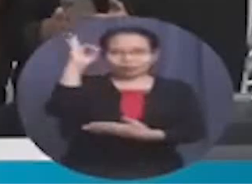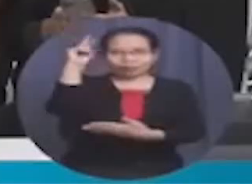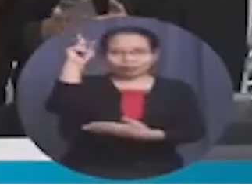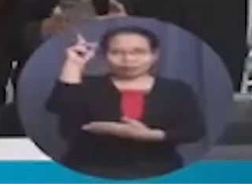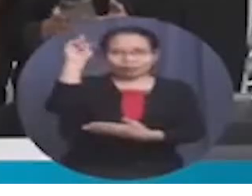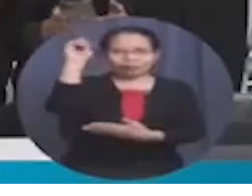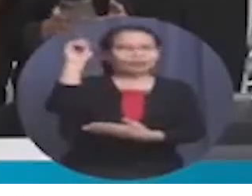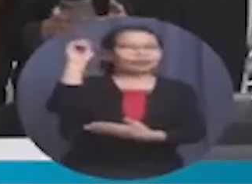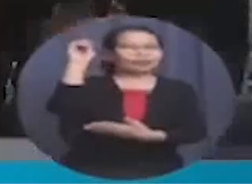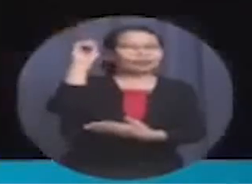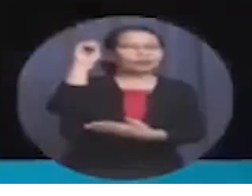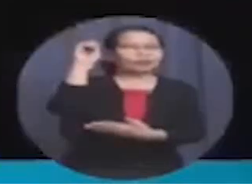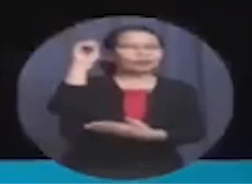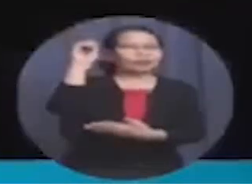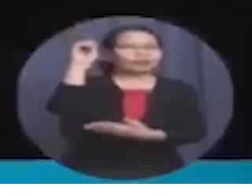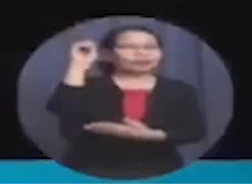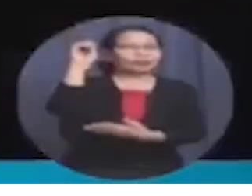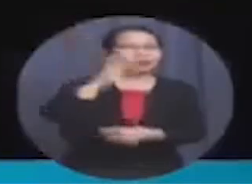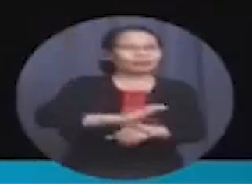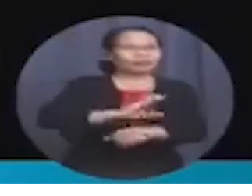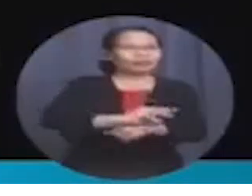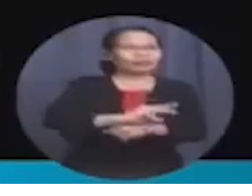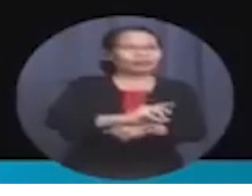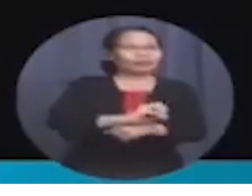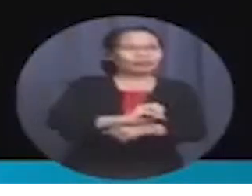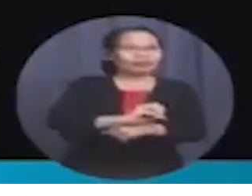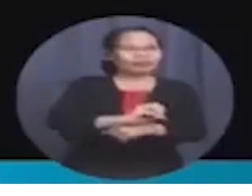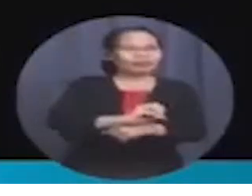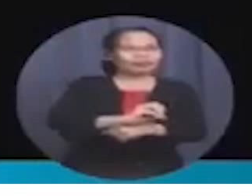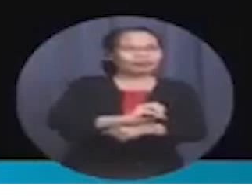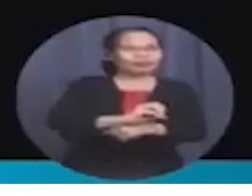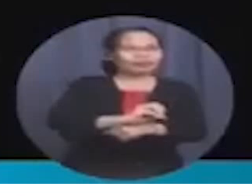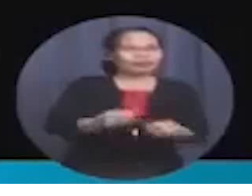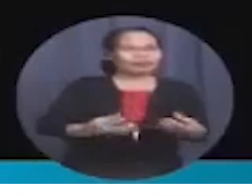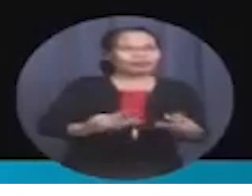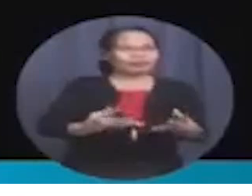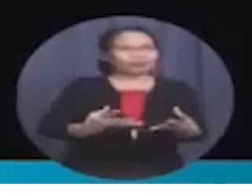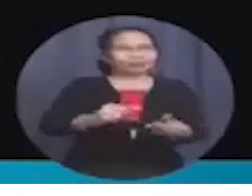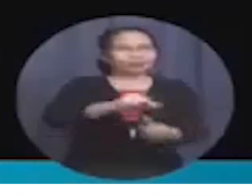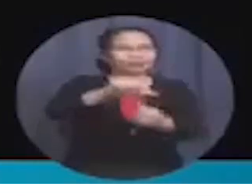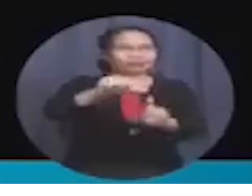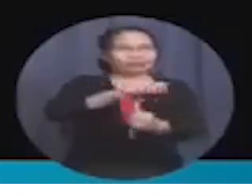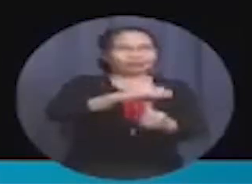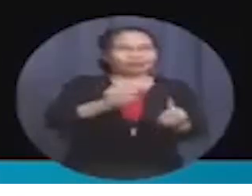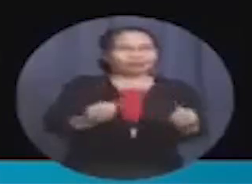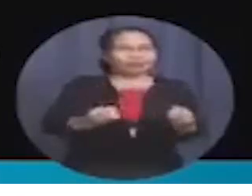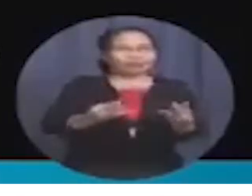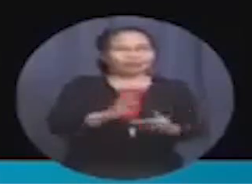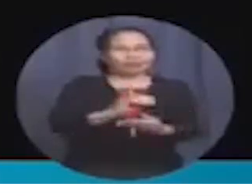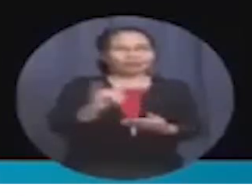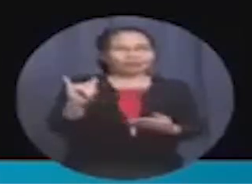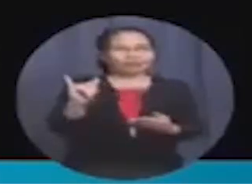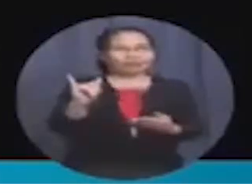Luis Asoche Valdemor, isa pa sigurong iglesia ni Manalo ito, eh. Marami na namang napapaikot at napapaniwala sa